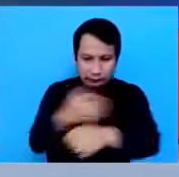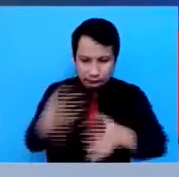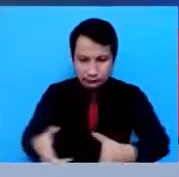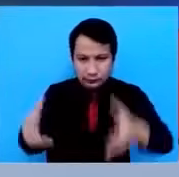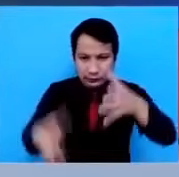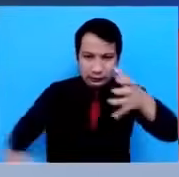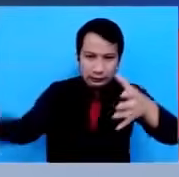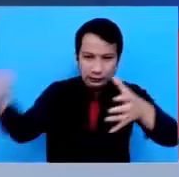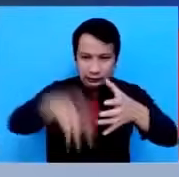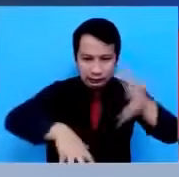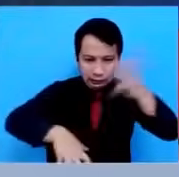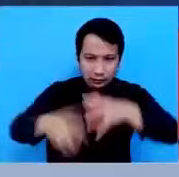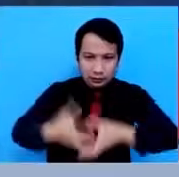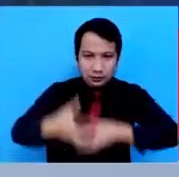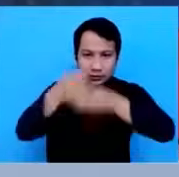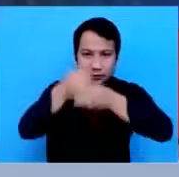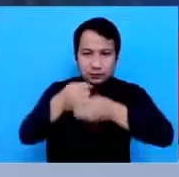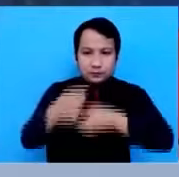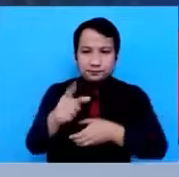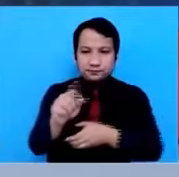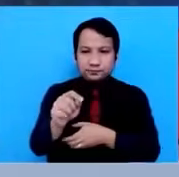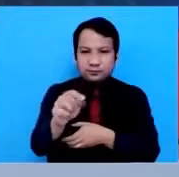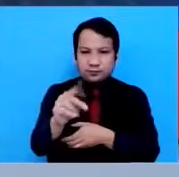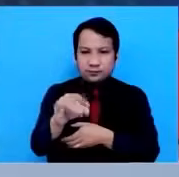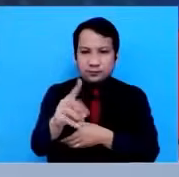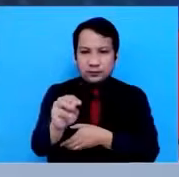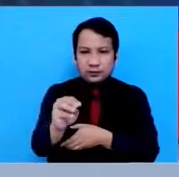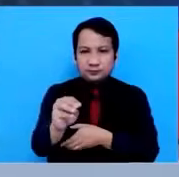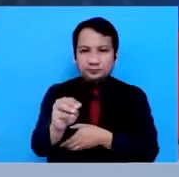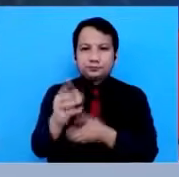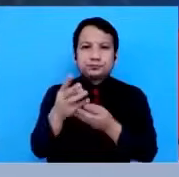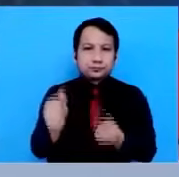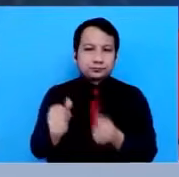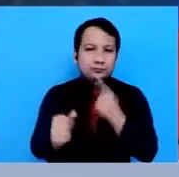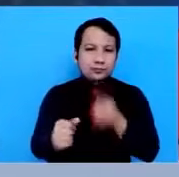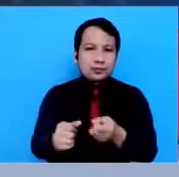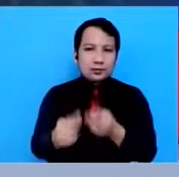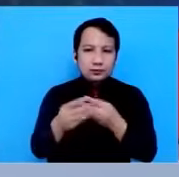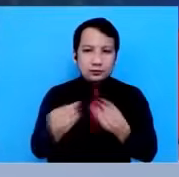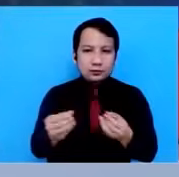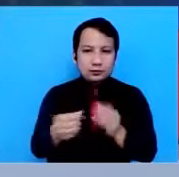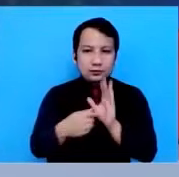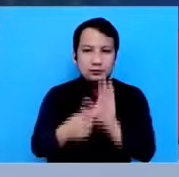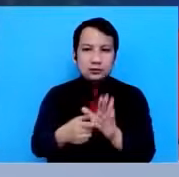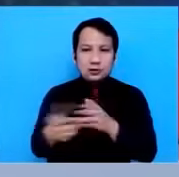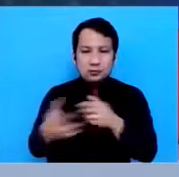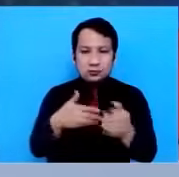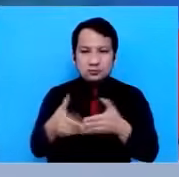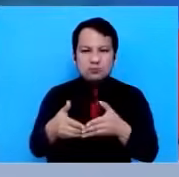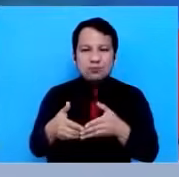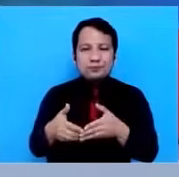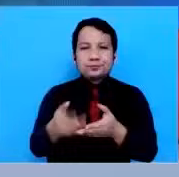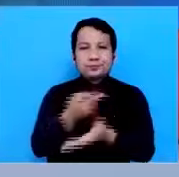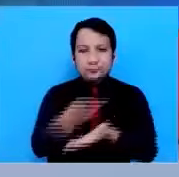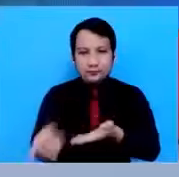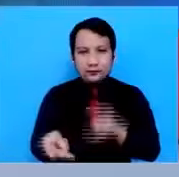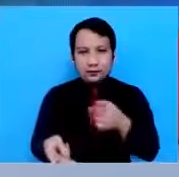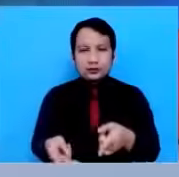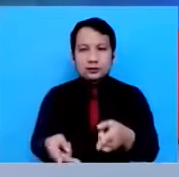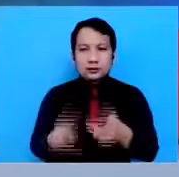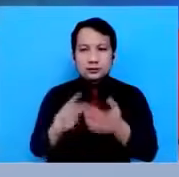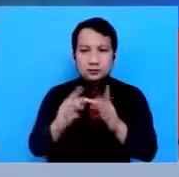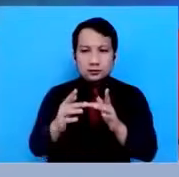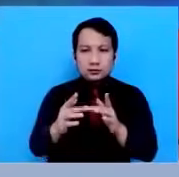sa Tondo, Maynila. Ang biktima, nilustay daw ang ipon ng suspect para tumalpak sa online sabong.